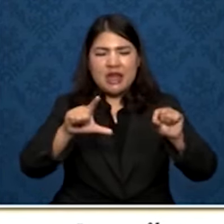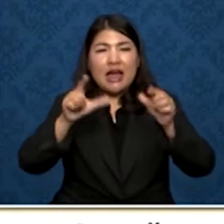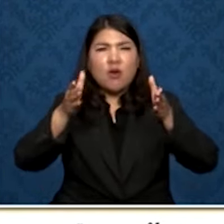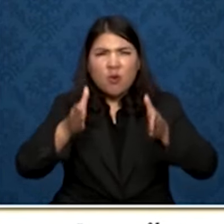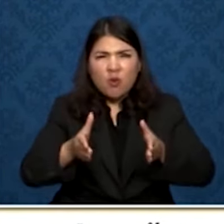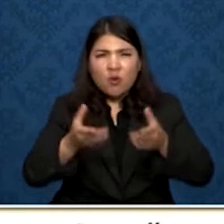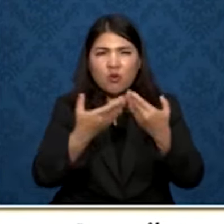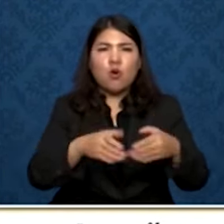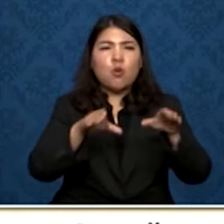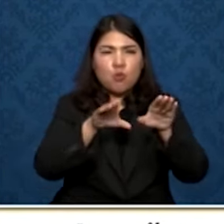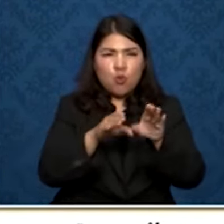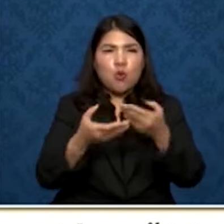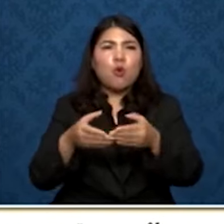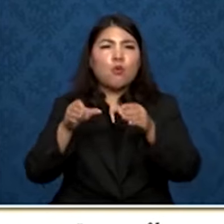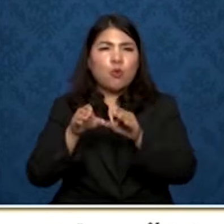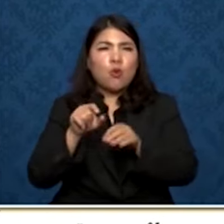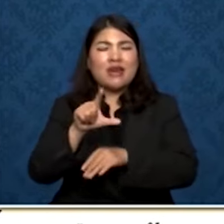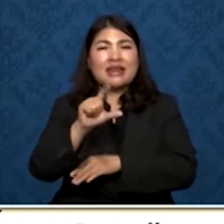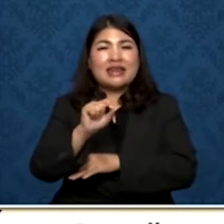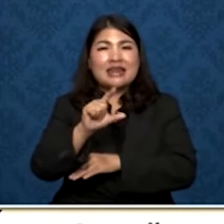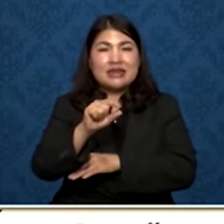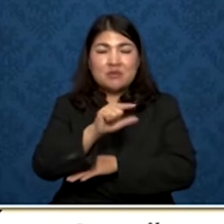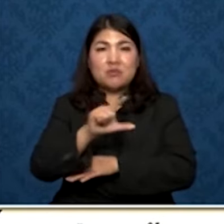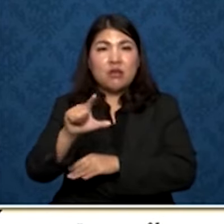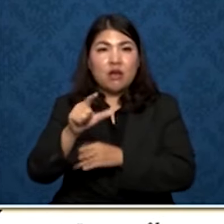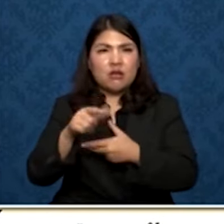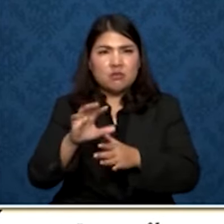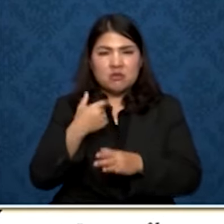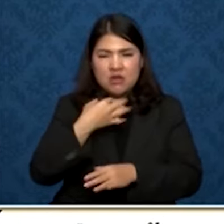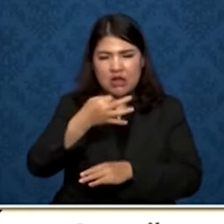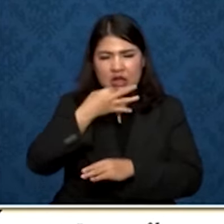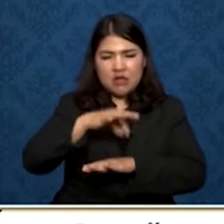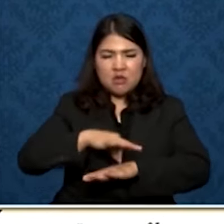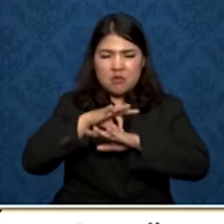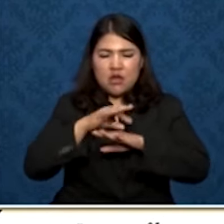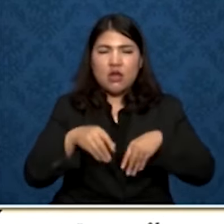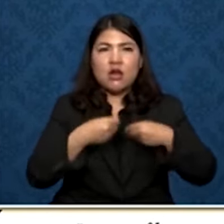คร้บครัวนะครัเพื่อไปบ่มเพ Linariiewซง